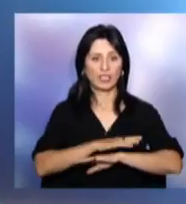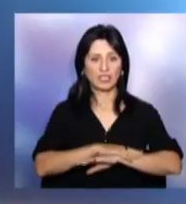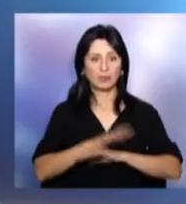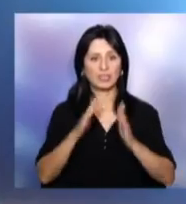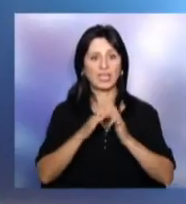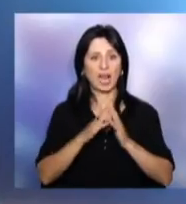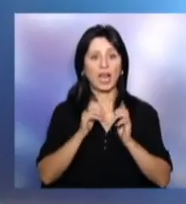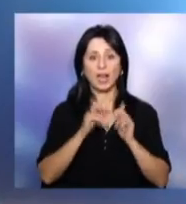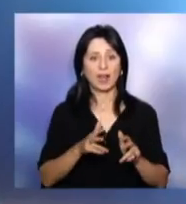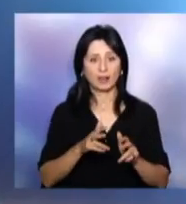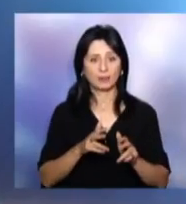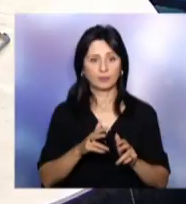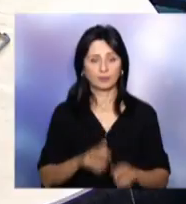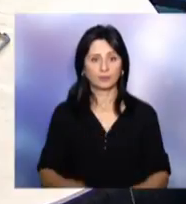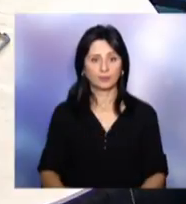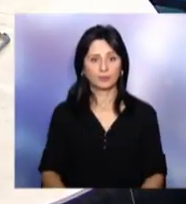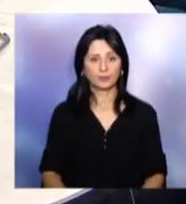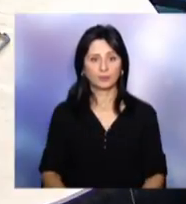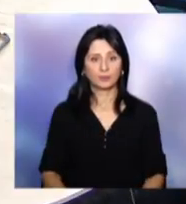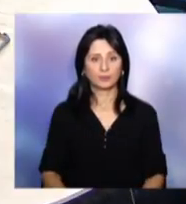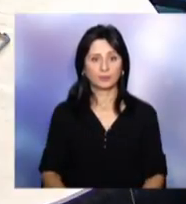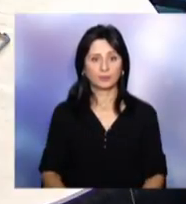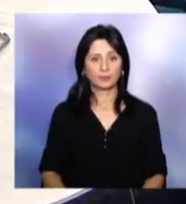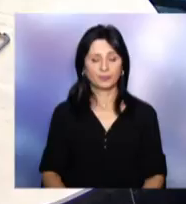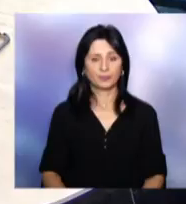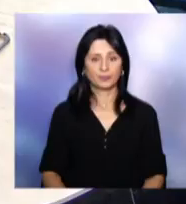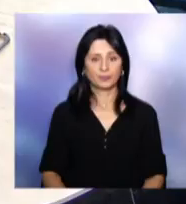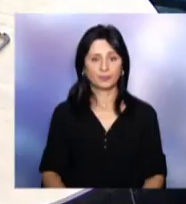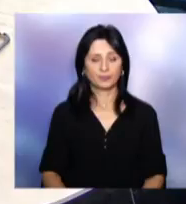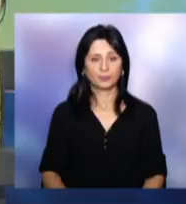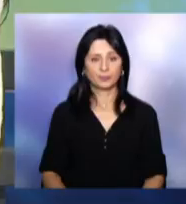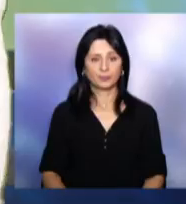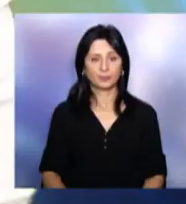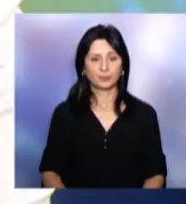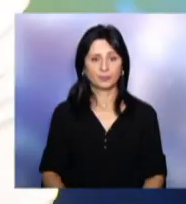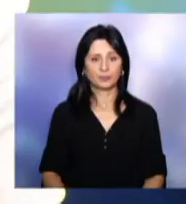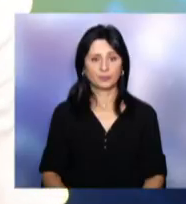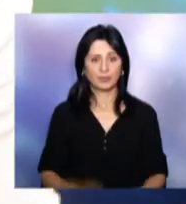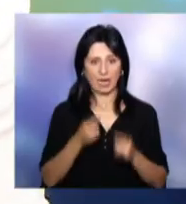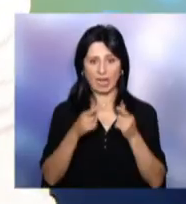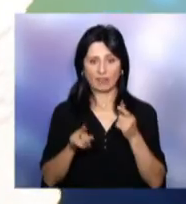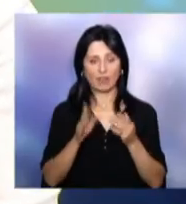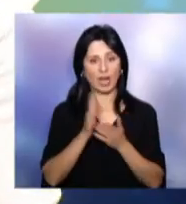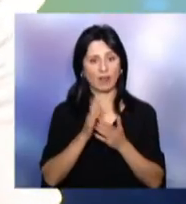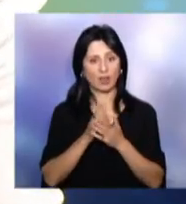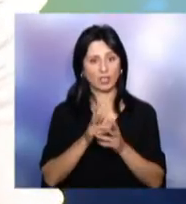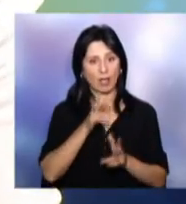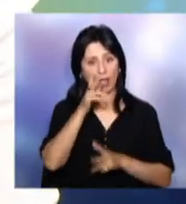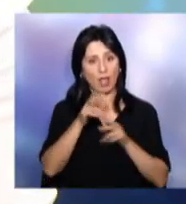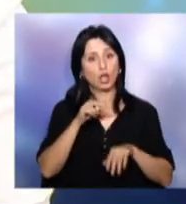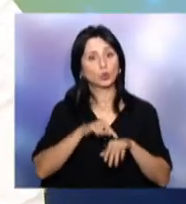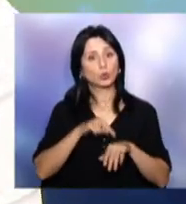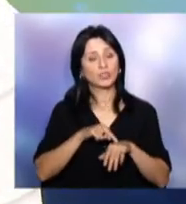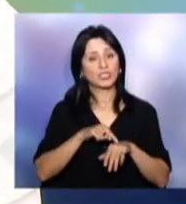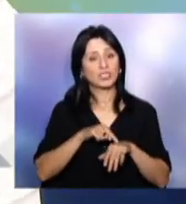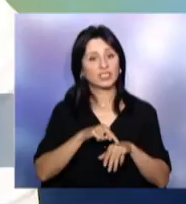სახლის პირობებში? რომელ დავიწყებ მე? კი ბატონო, ანუ რო განვასხვავოთ, არსებობს გულისრევის შეგრძნება